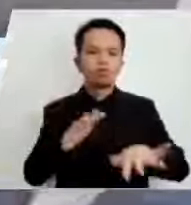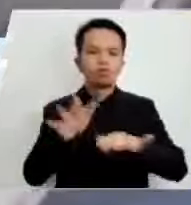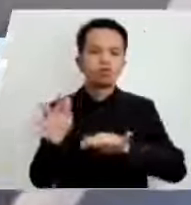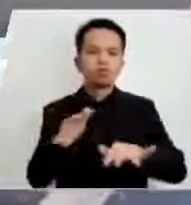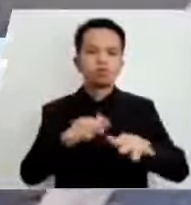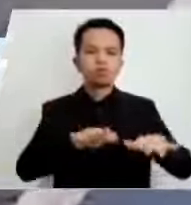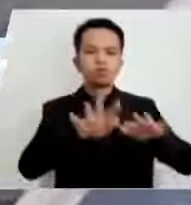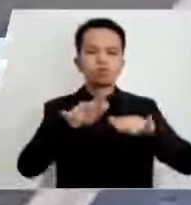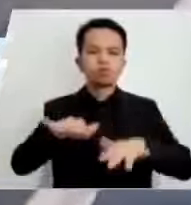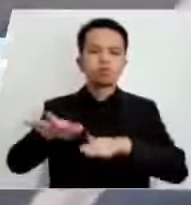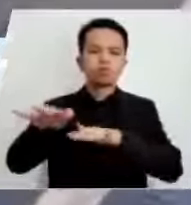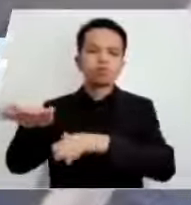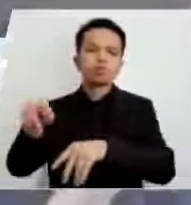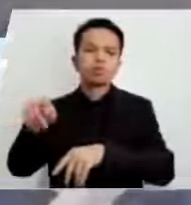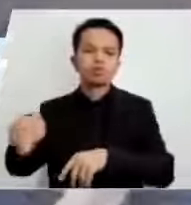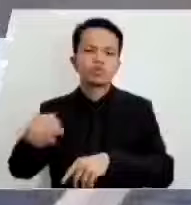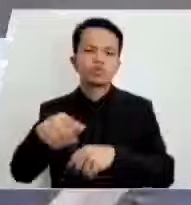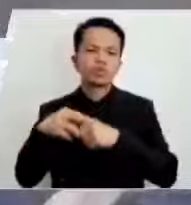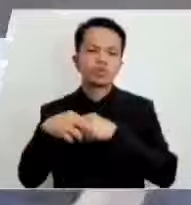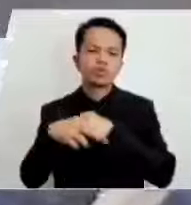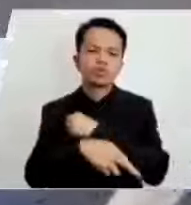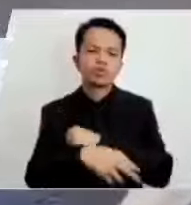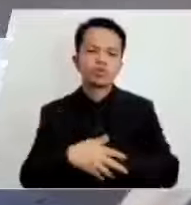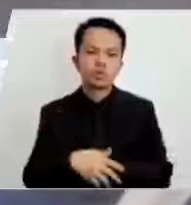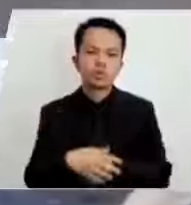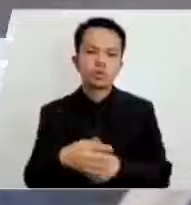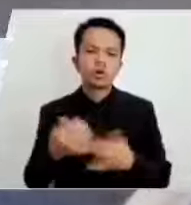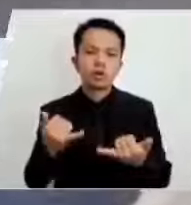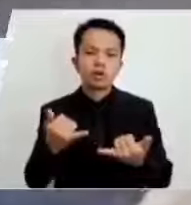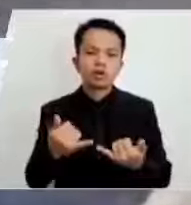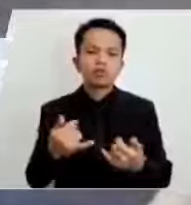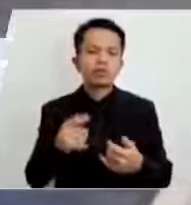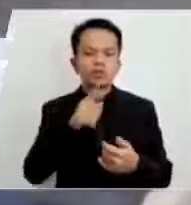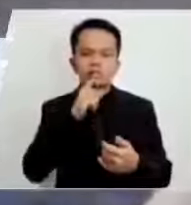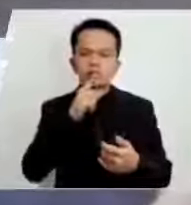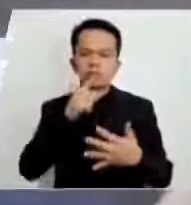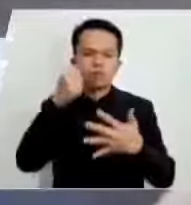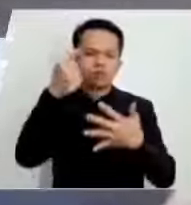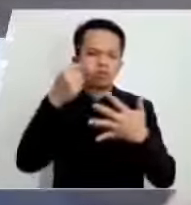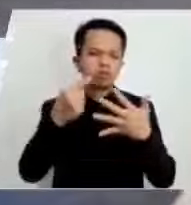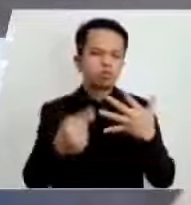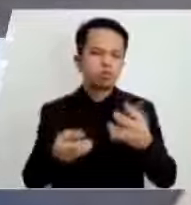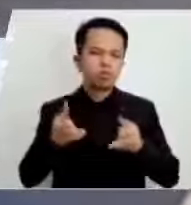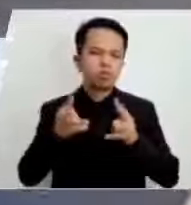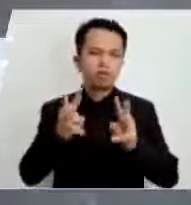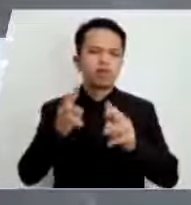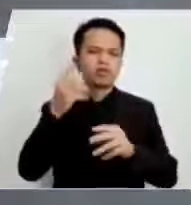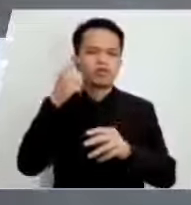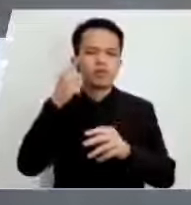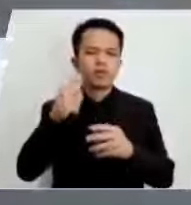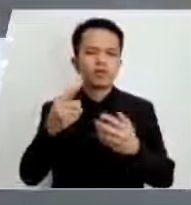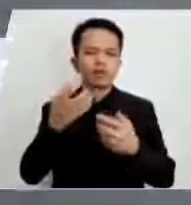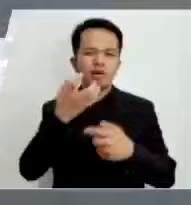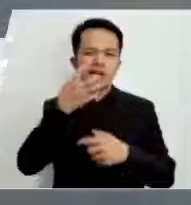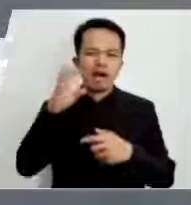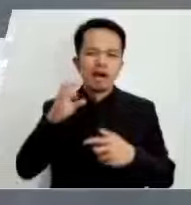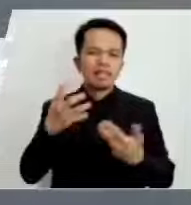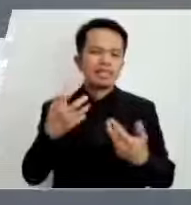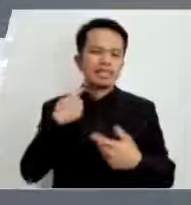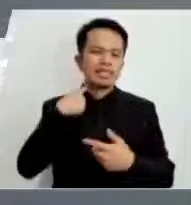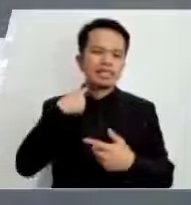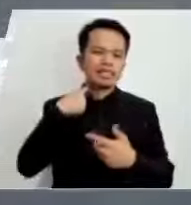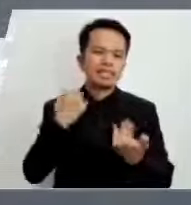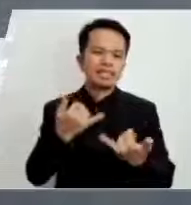tubig kanya-kanyang hanap ng pampawi ng init sa katawan sa gitna pa rin ng umiiral na El ninyo at ngayo'y